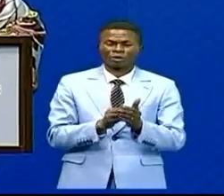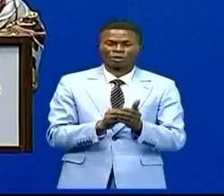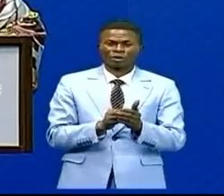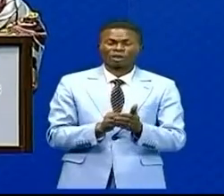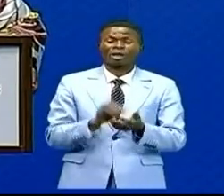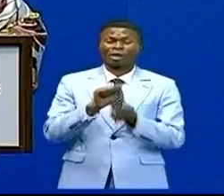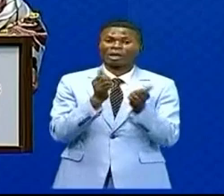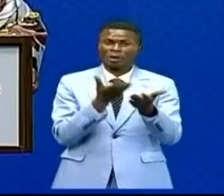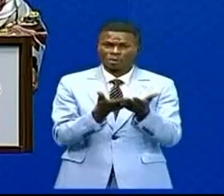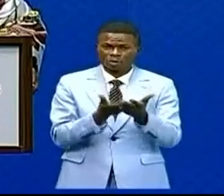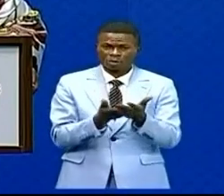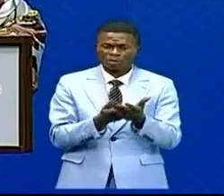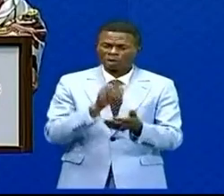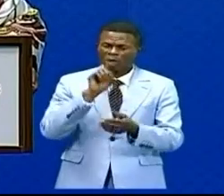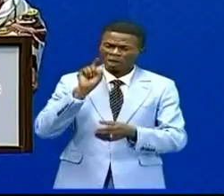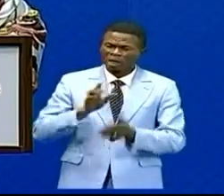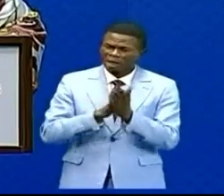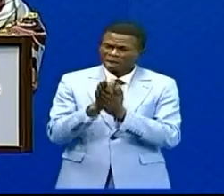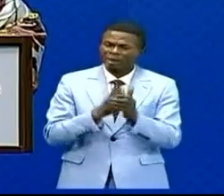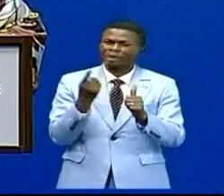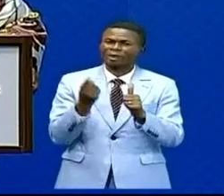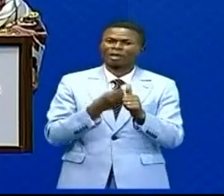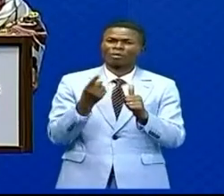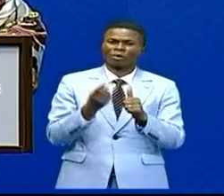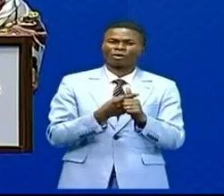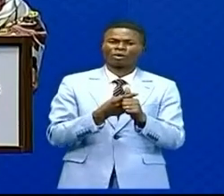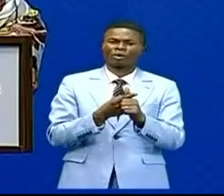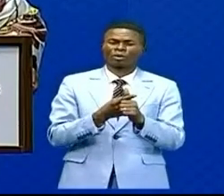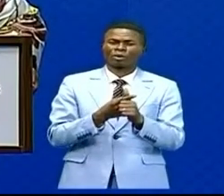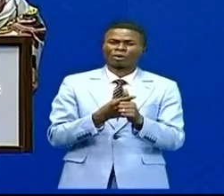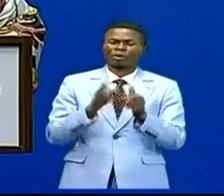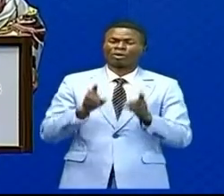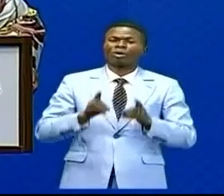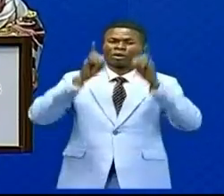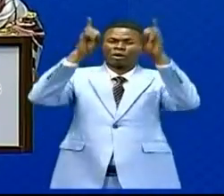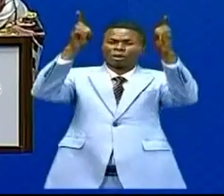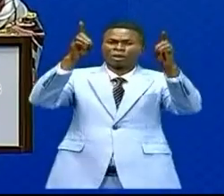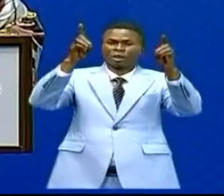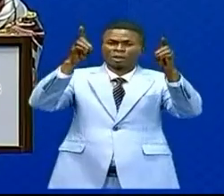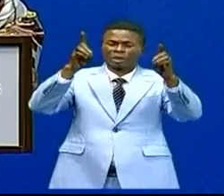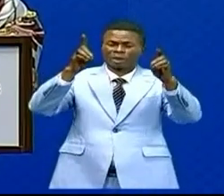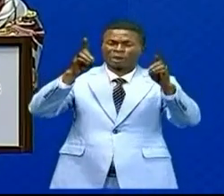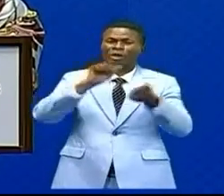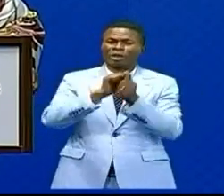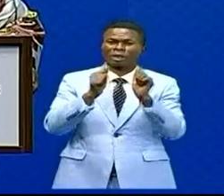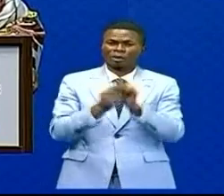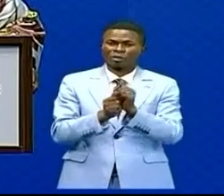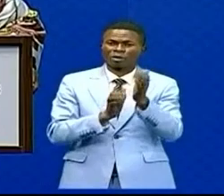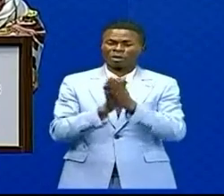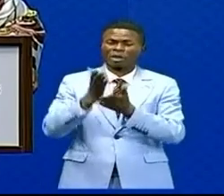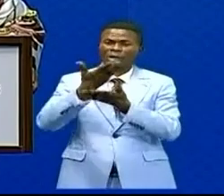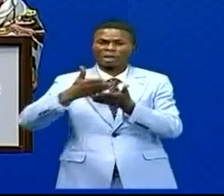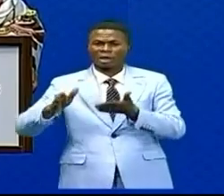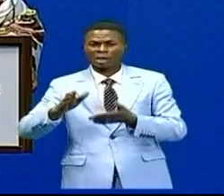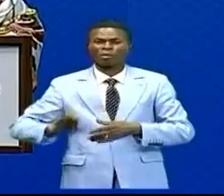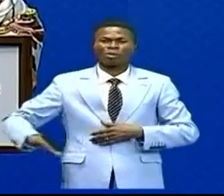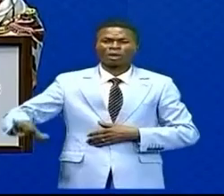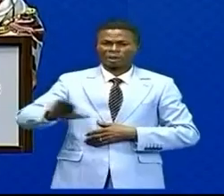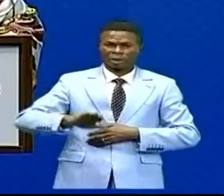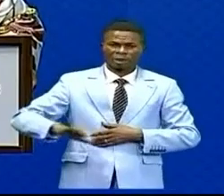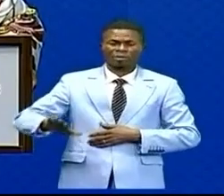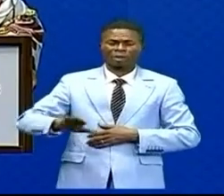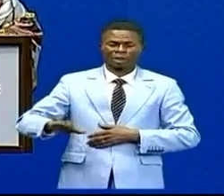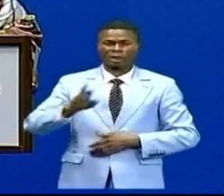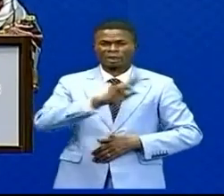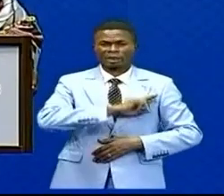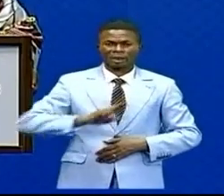celles-ci portaient respectivement sur la prorogation de l'état de siège sur une partie de la République démocratique du